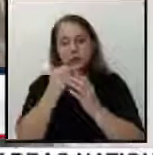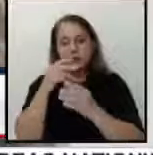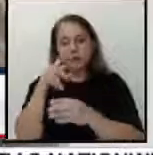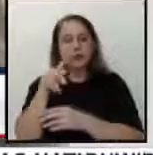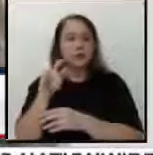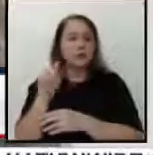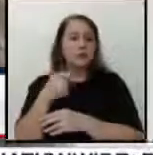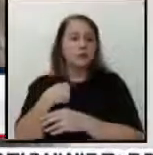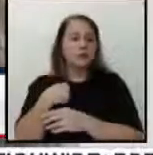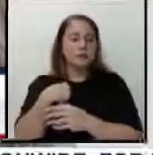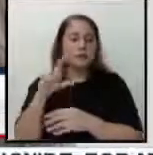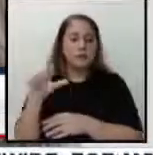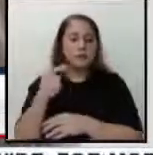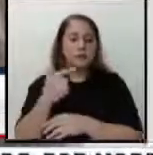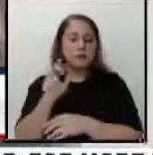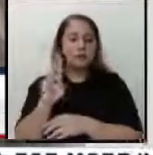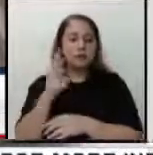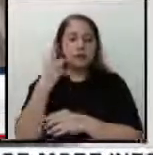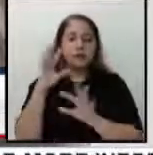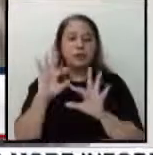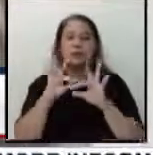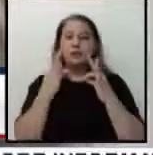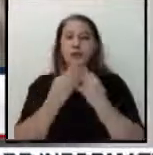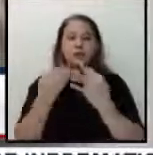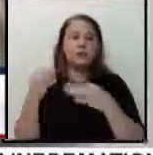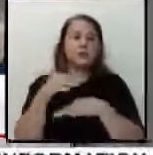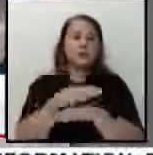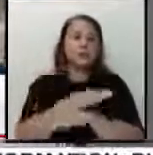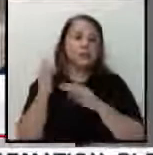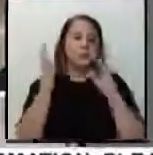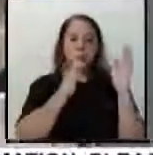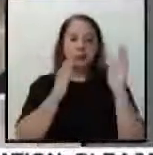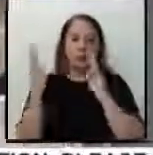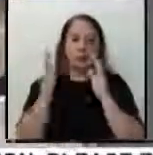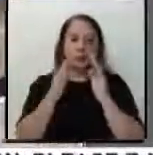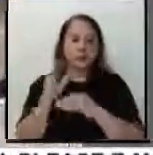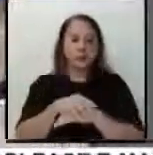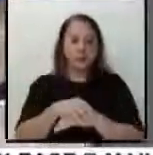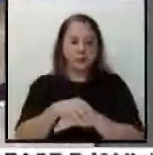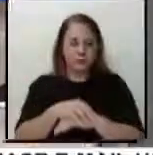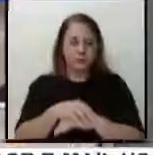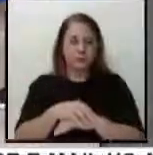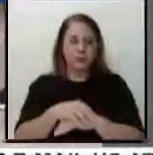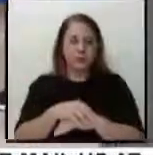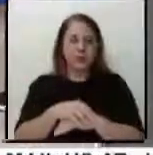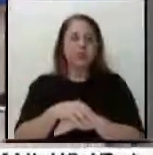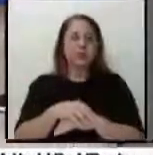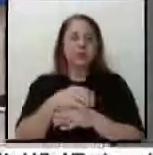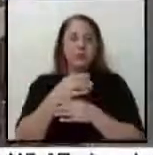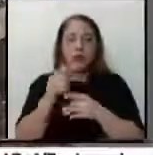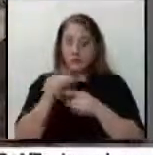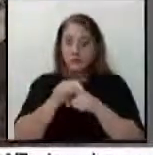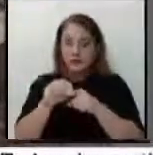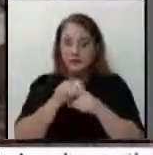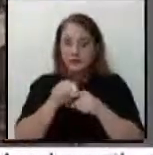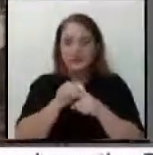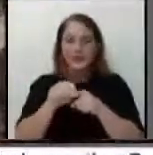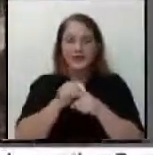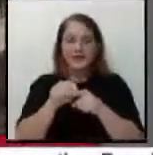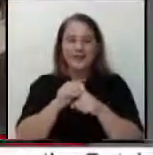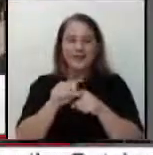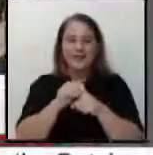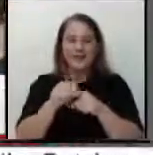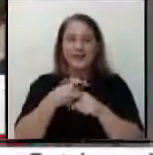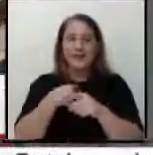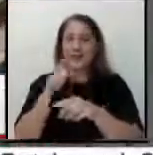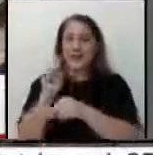pamahalaan para sa mga pamilyang naapektuhan ng bagyong Odette. Ilang pagsasanay ang isinagawa ng Technical Education